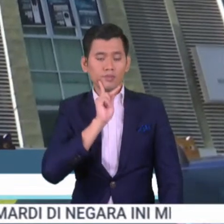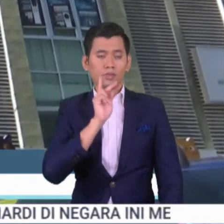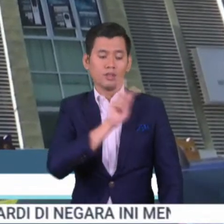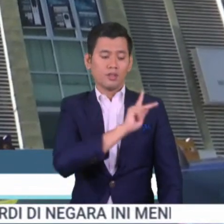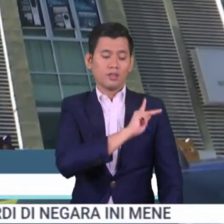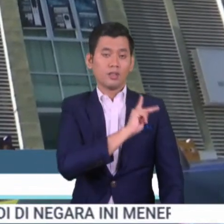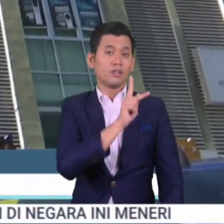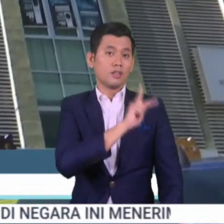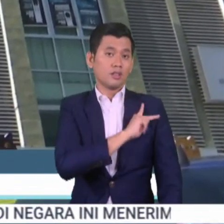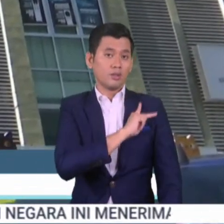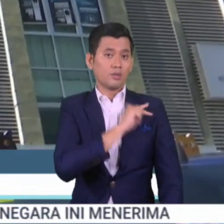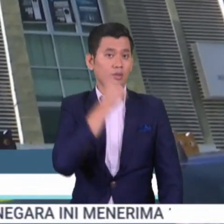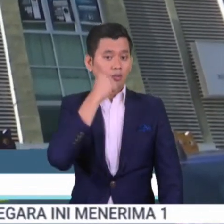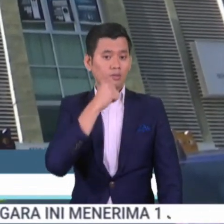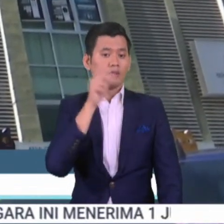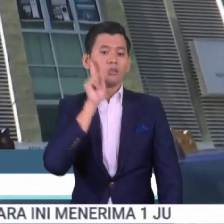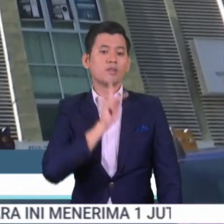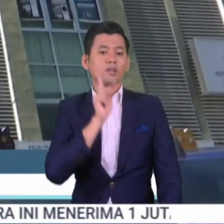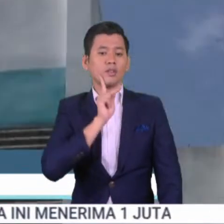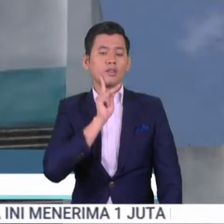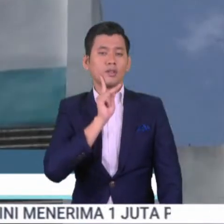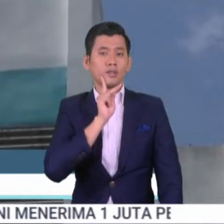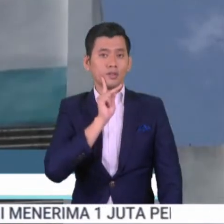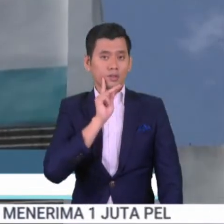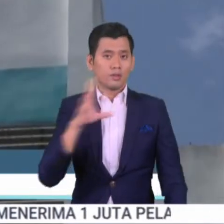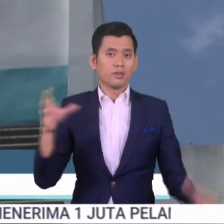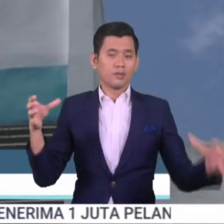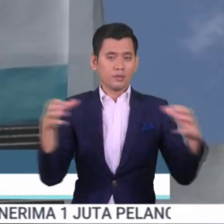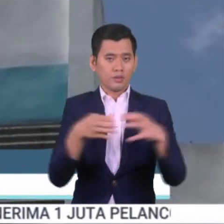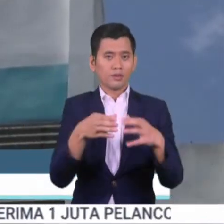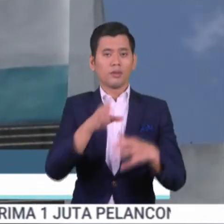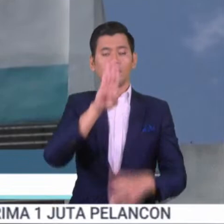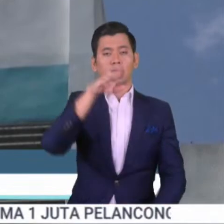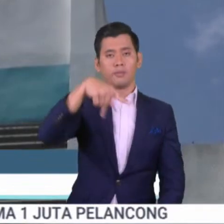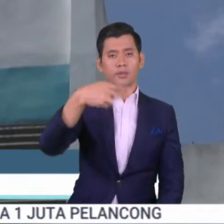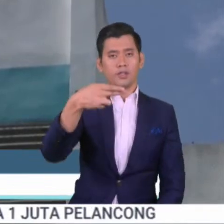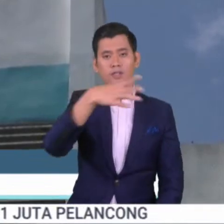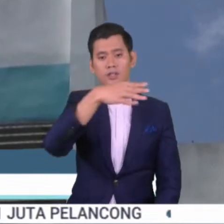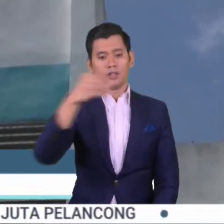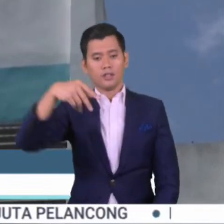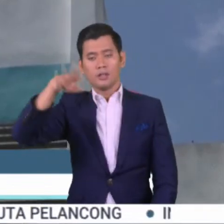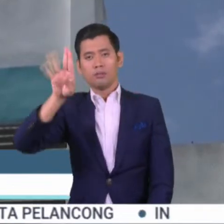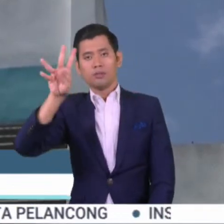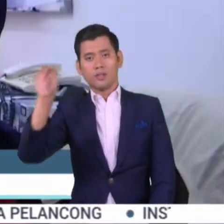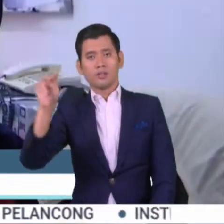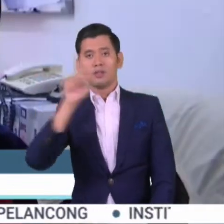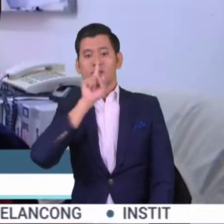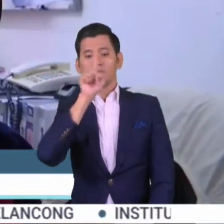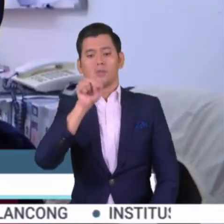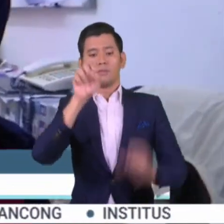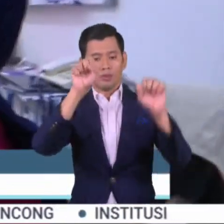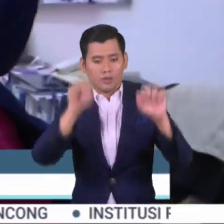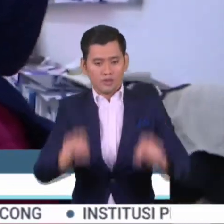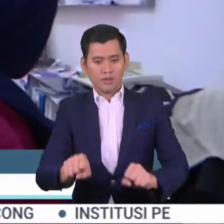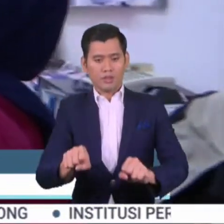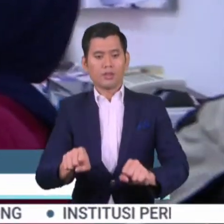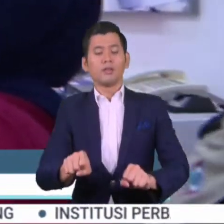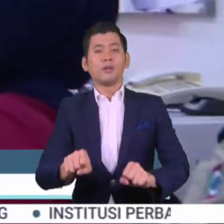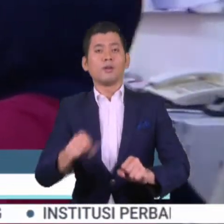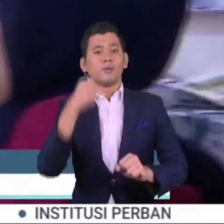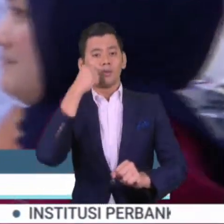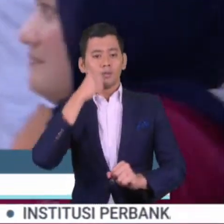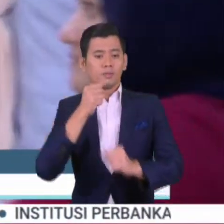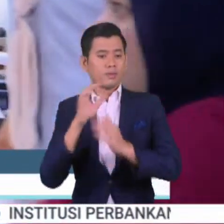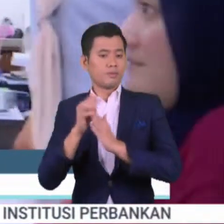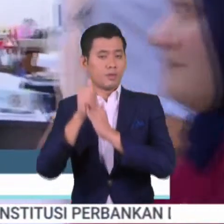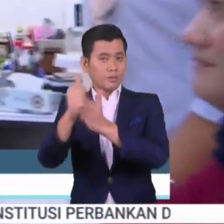Ketua Wanita PH Kedah, Datin Sabrina Ahmad berkata gabungan PH dan BN amat yakin dengan kemampuan wanita untuk memimpin dan